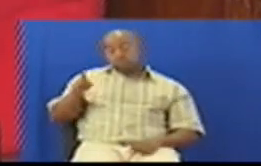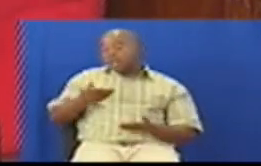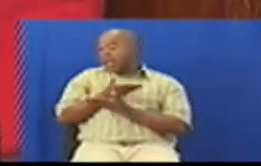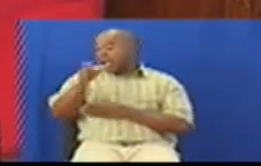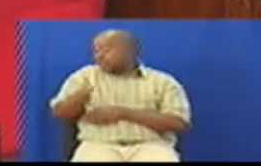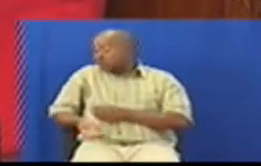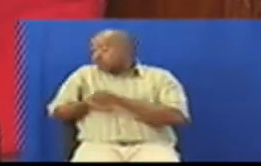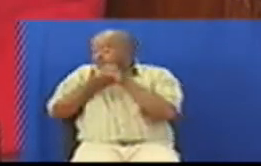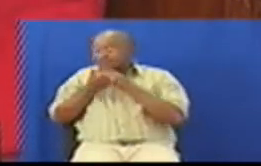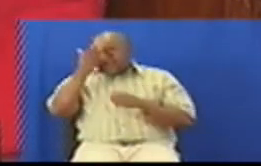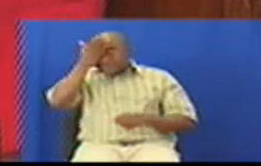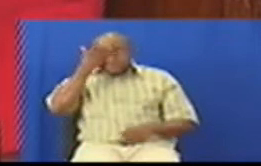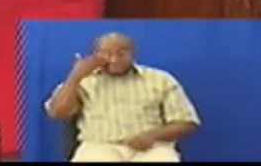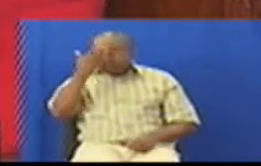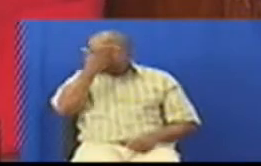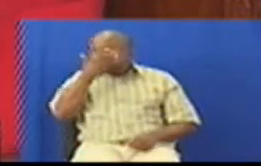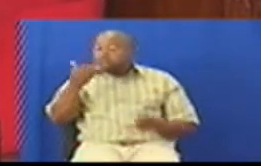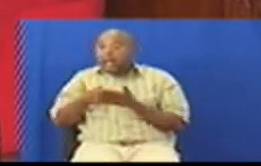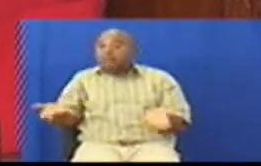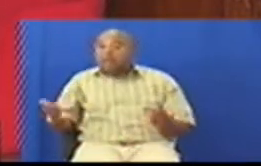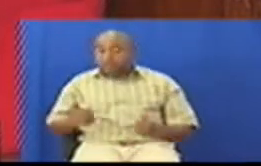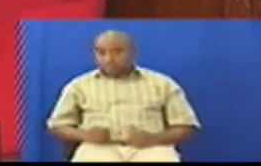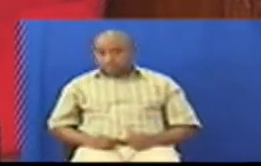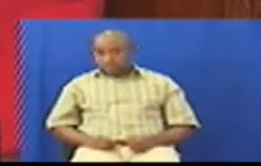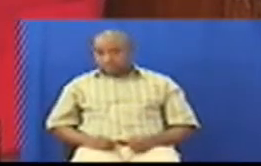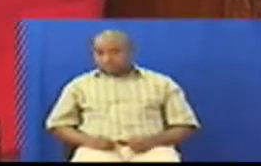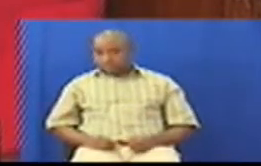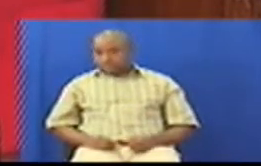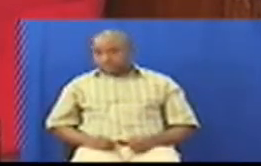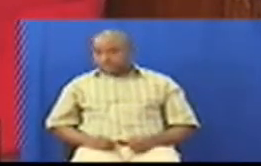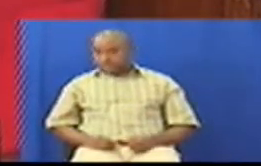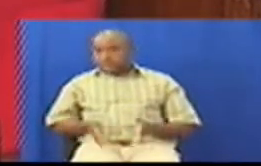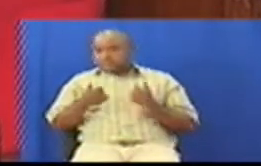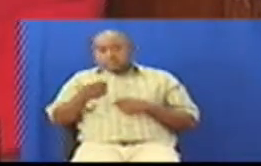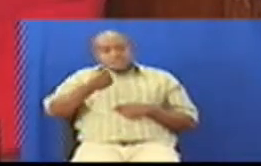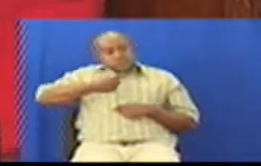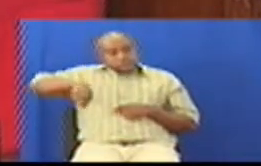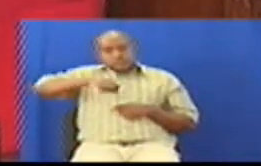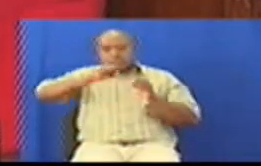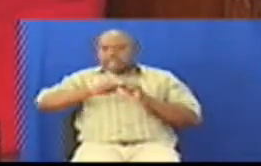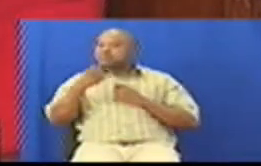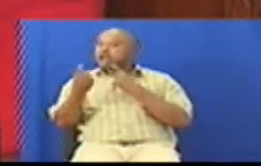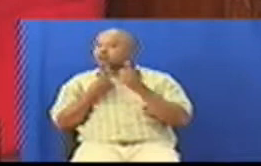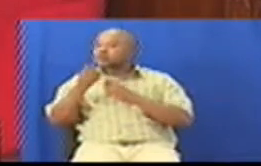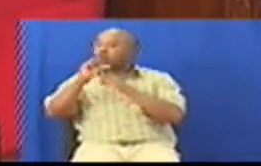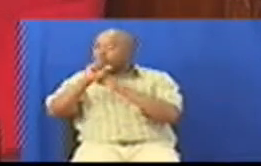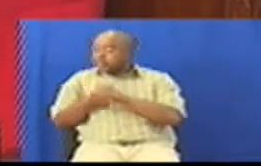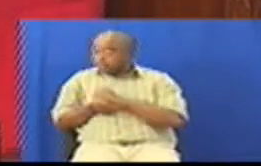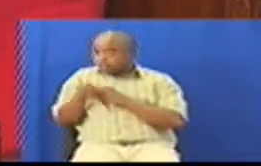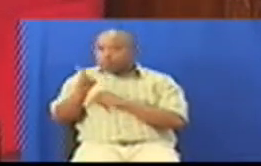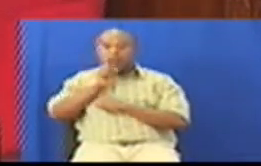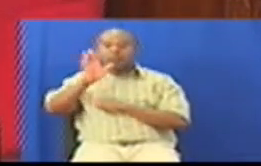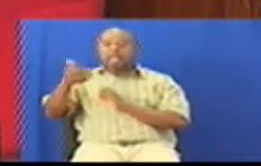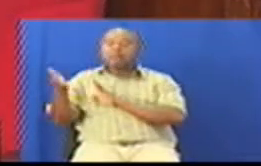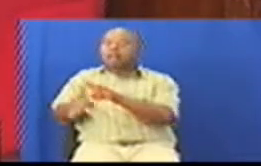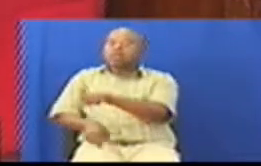kumfuta chozi. Mheshimiwa Spika, kama sio sisi wa kumsemea mama ya Kwireha ambaye amepoteza mtoto kwa fujo